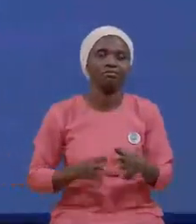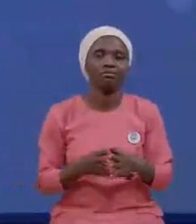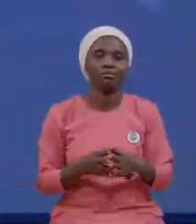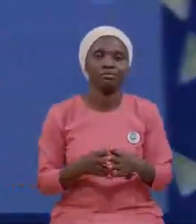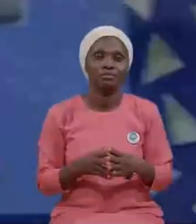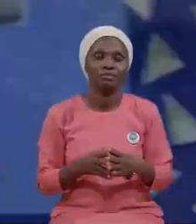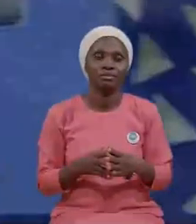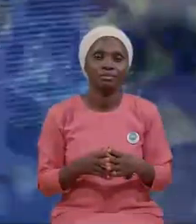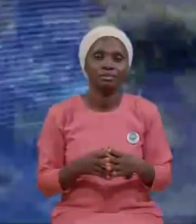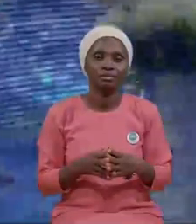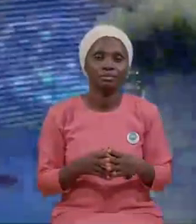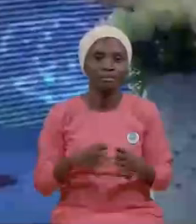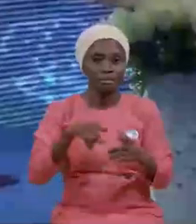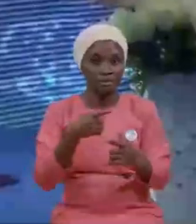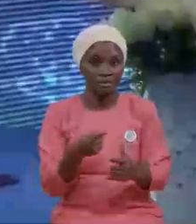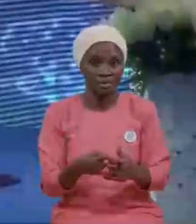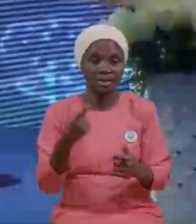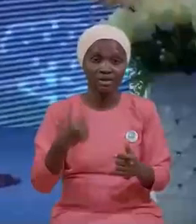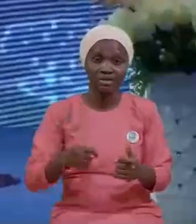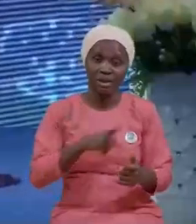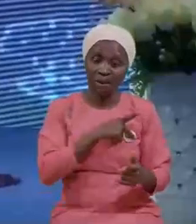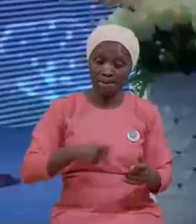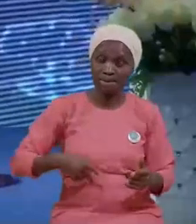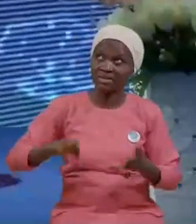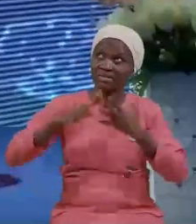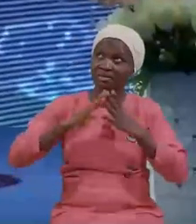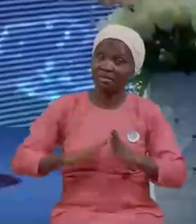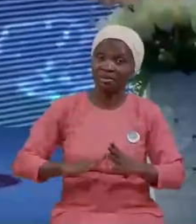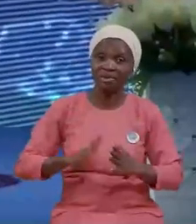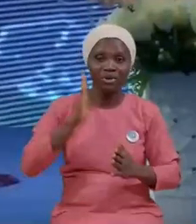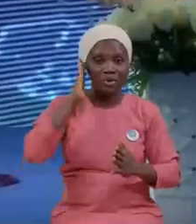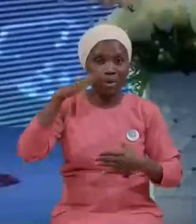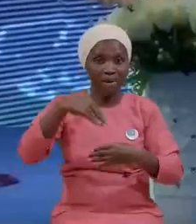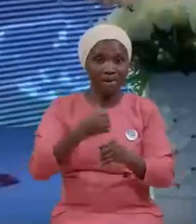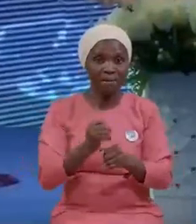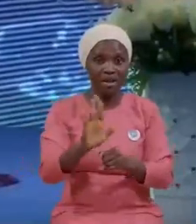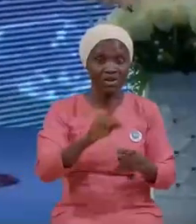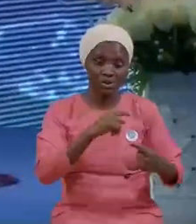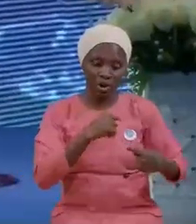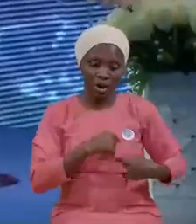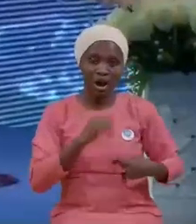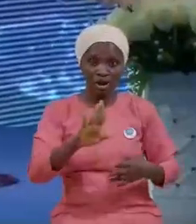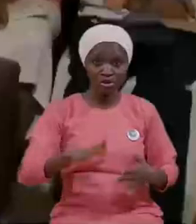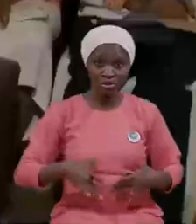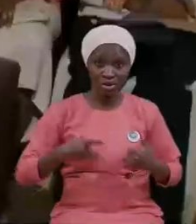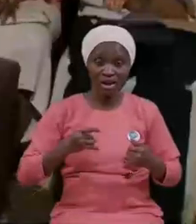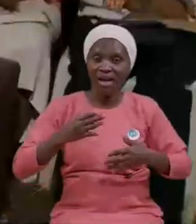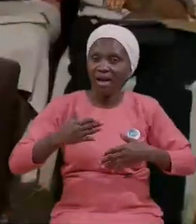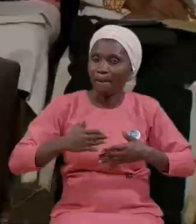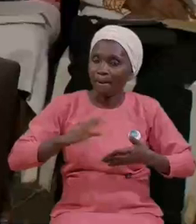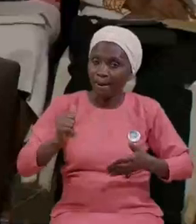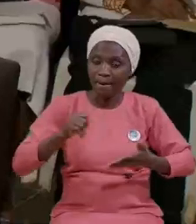Et le prince de la paix amènera ton cœur, ta vie, et tu auras la paix en toi.